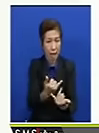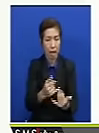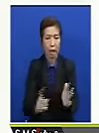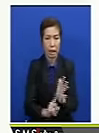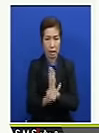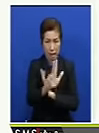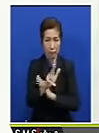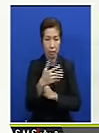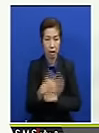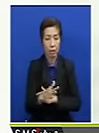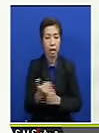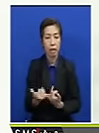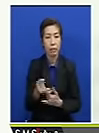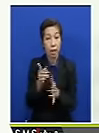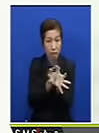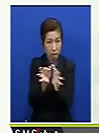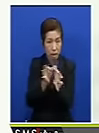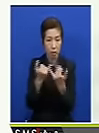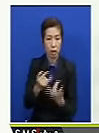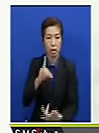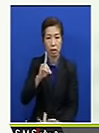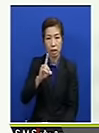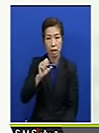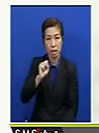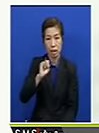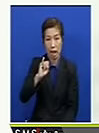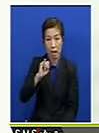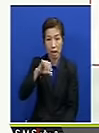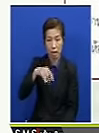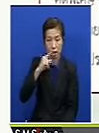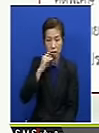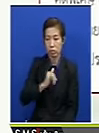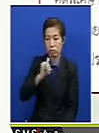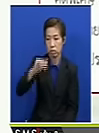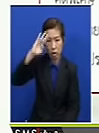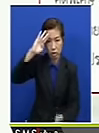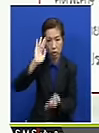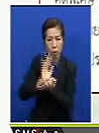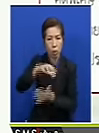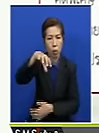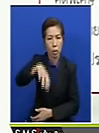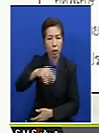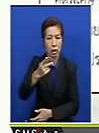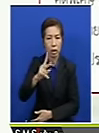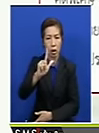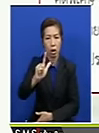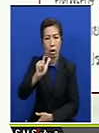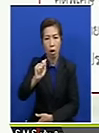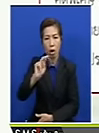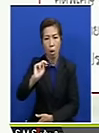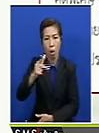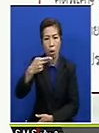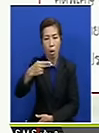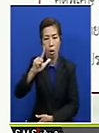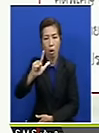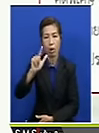มูลกันดีๆนะครับเพราะว่าเจ้าหน้าที่ DSI วันนี้ไปแจ้งลงบันทึกประจำวันไว้ที่สภ.คลองเหลืองคลองหลวงนะครับหลักใหญ่ใจความก็